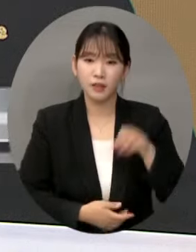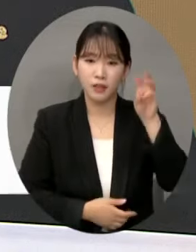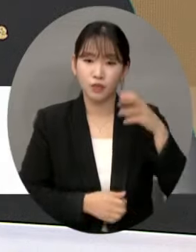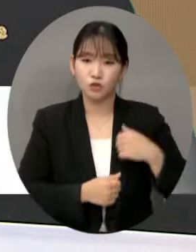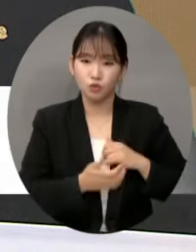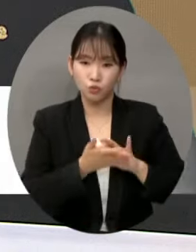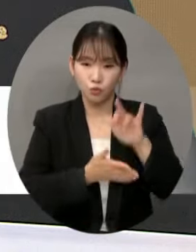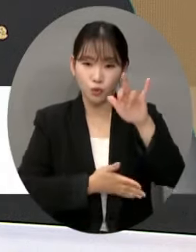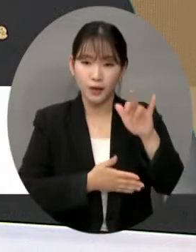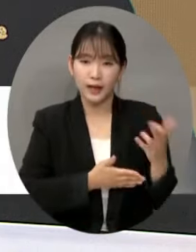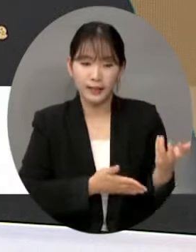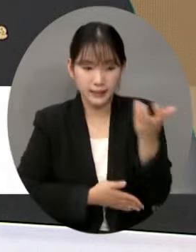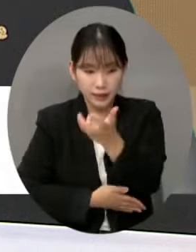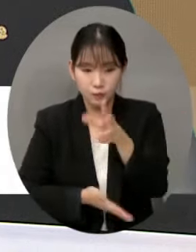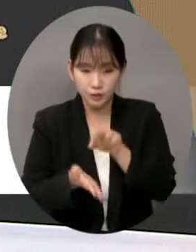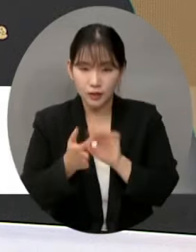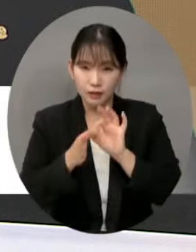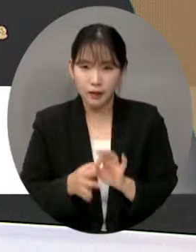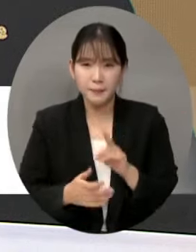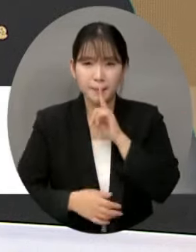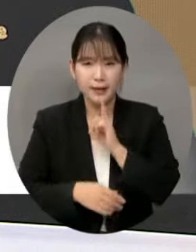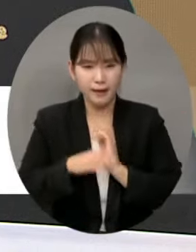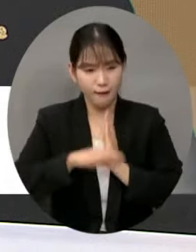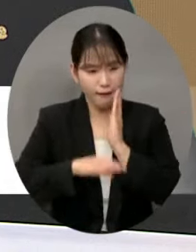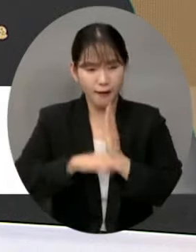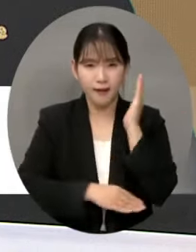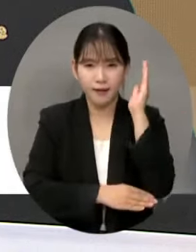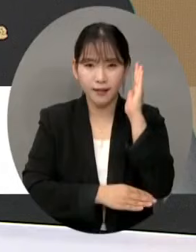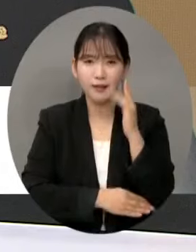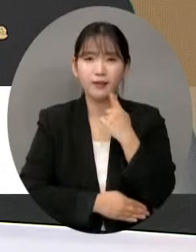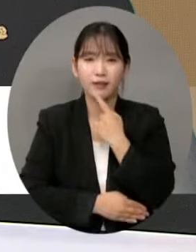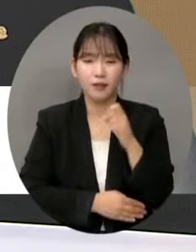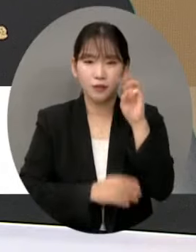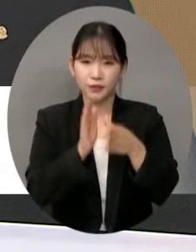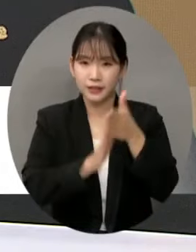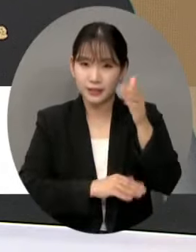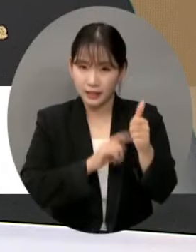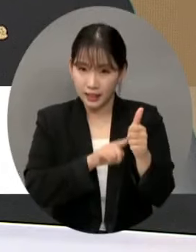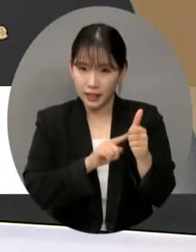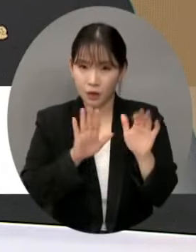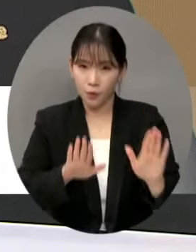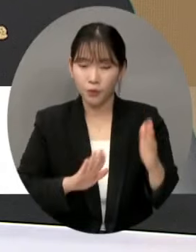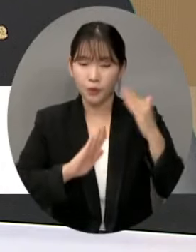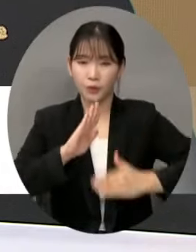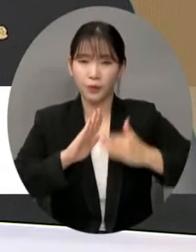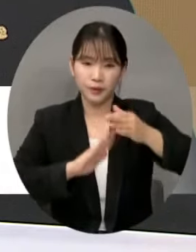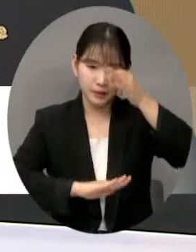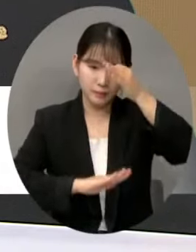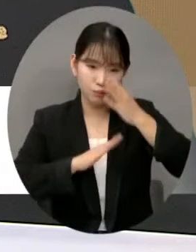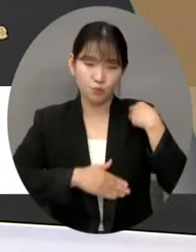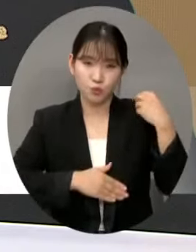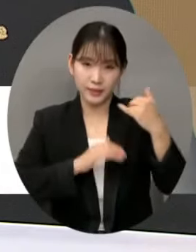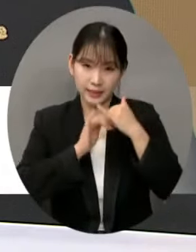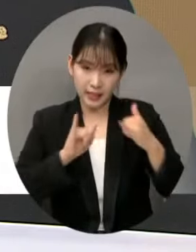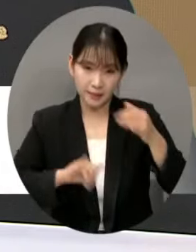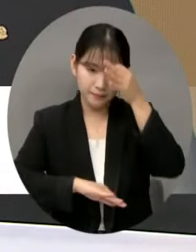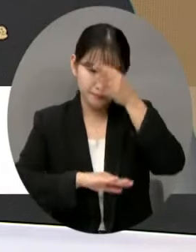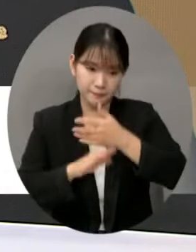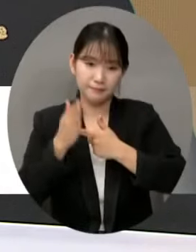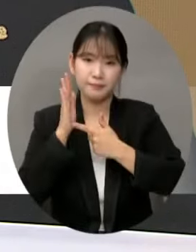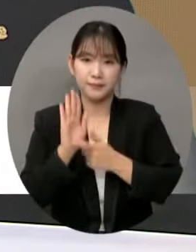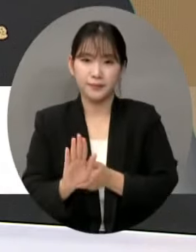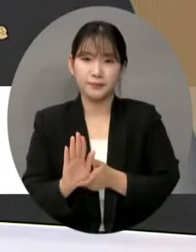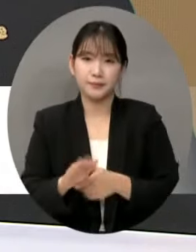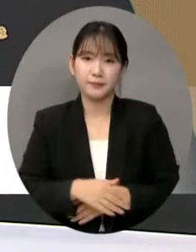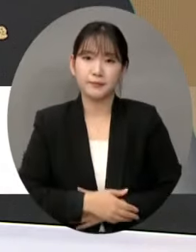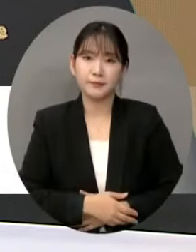광주 군공항 이전 문제와 관련해 거친 발언을 쏟아냈던 강기정 광주시장이 오늘 공식적으로 무한 군민들에게